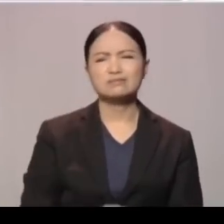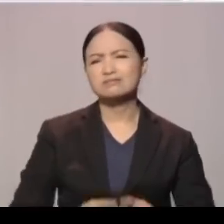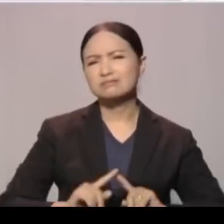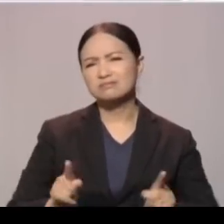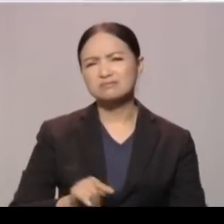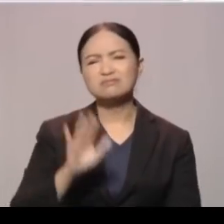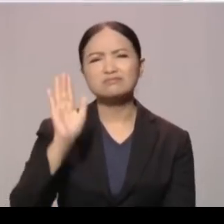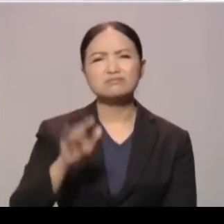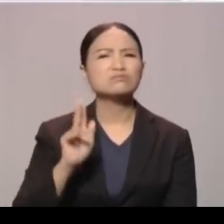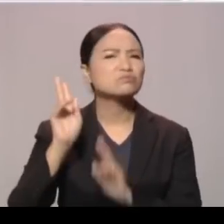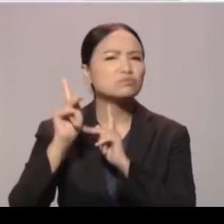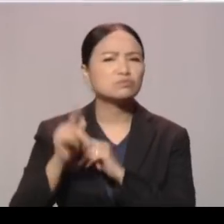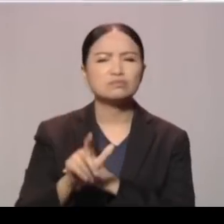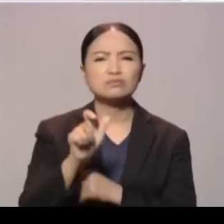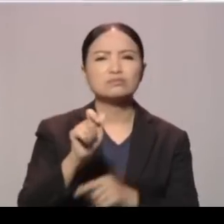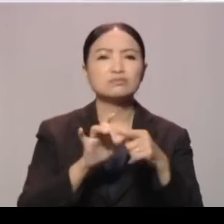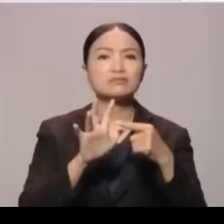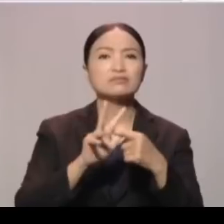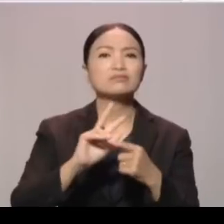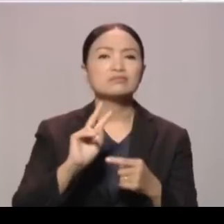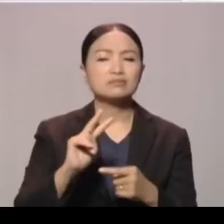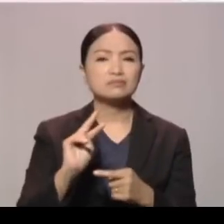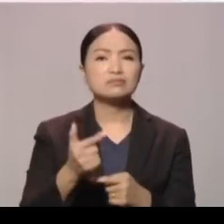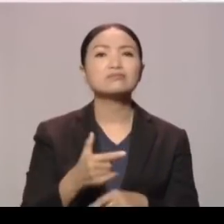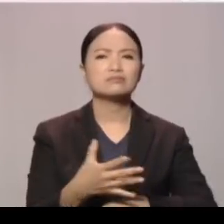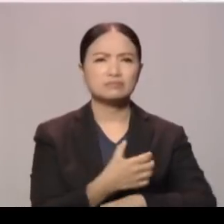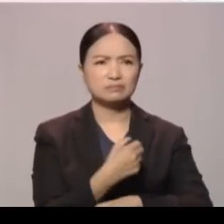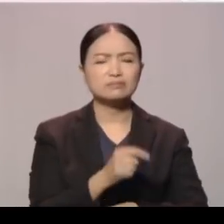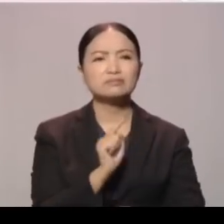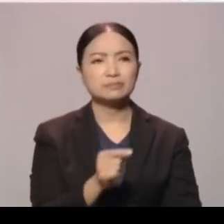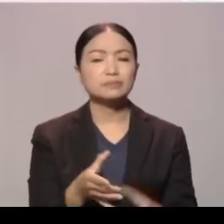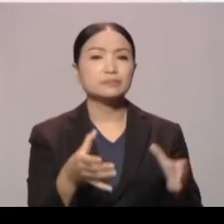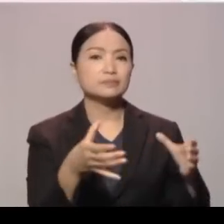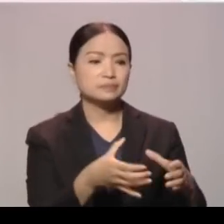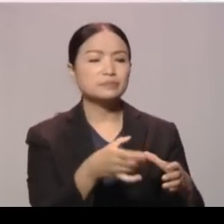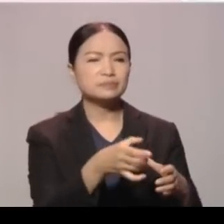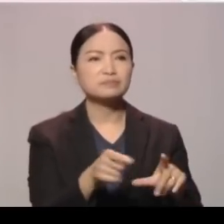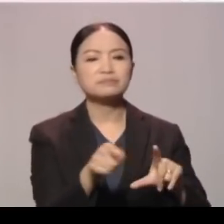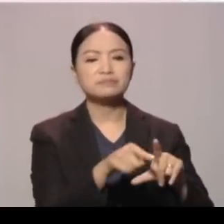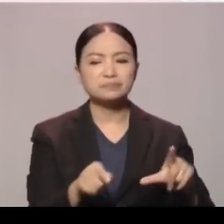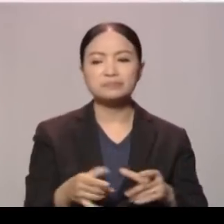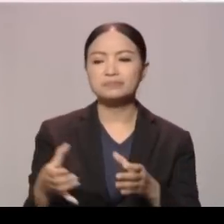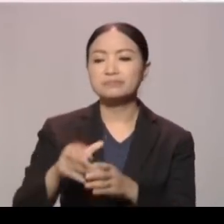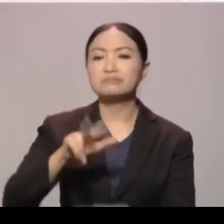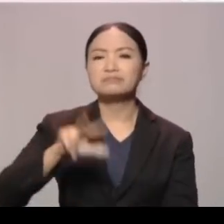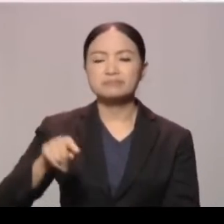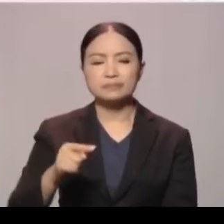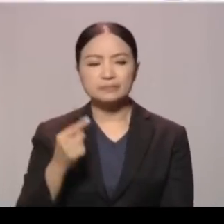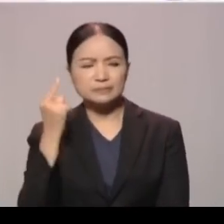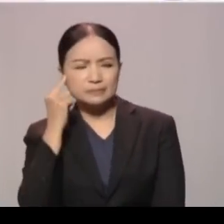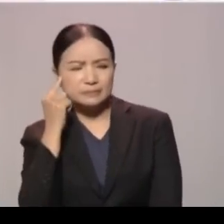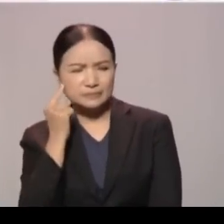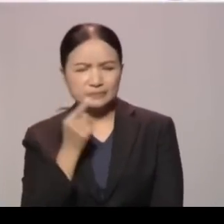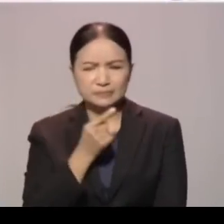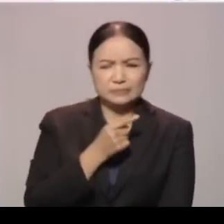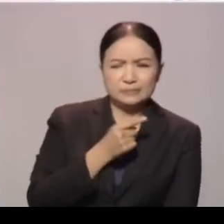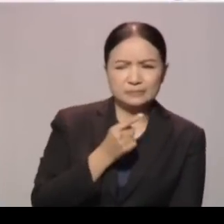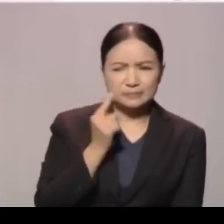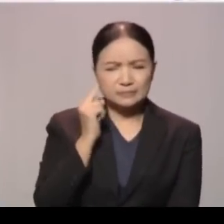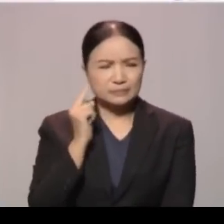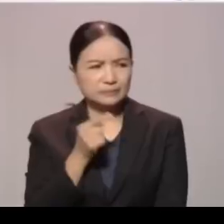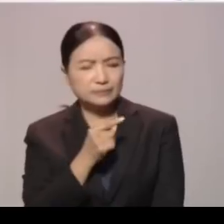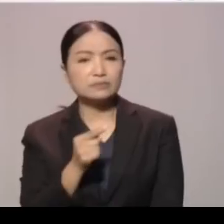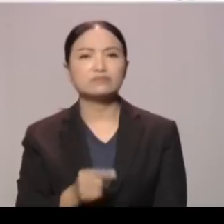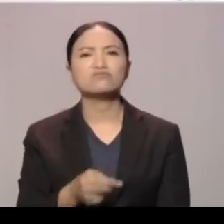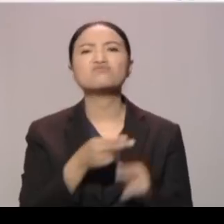องนะแต่ลึกแล้วก้าวไกลกับเพื่อไทยเขากังวลใจและหวาดระแวงกันเองส้มระแวงแดงหลอนกันเองอ่ะครับเลยทำ